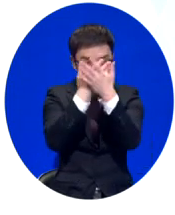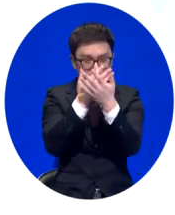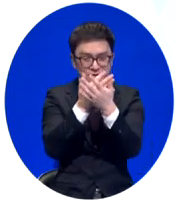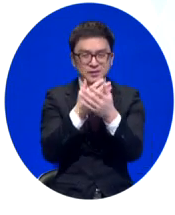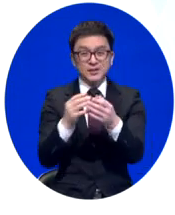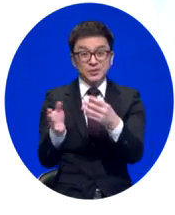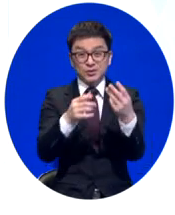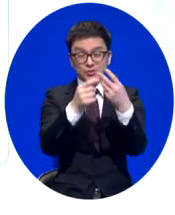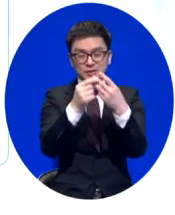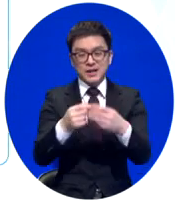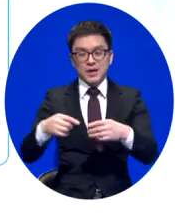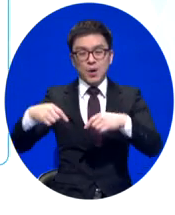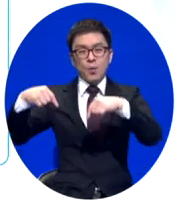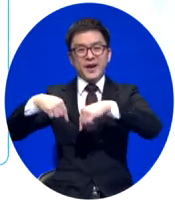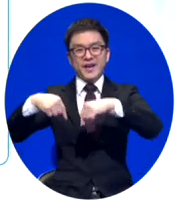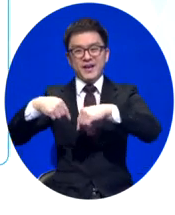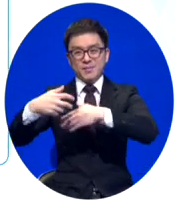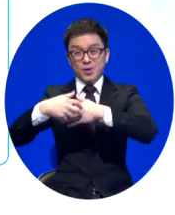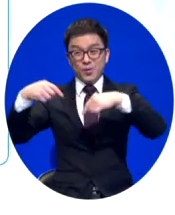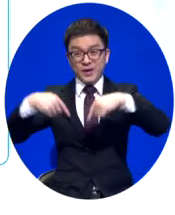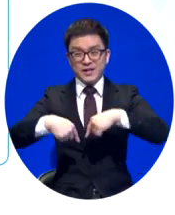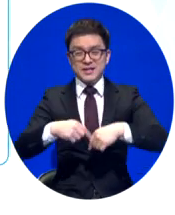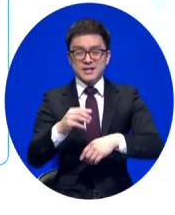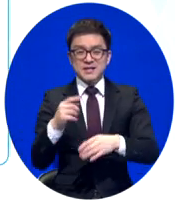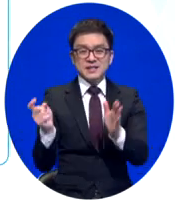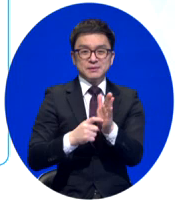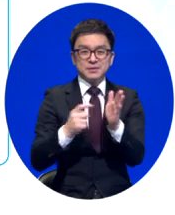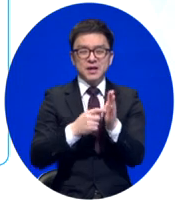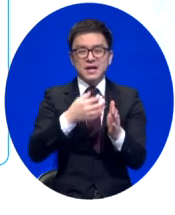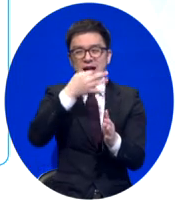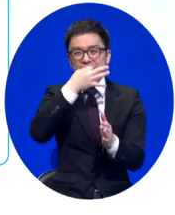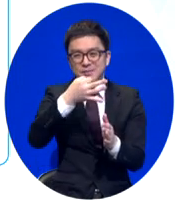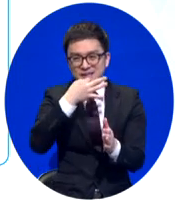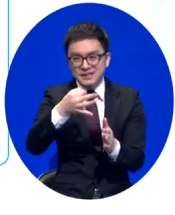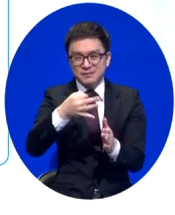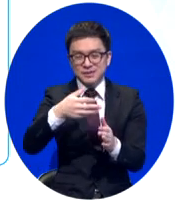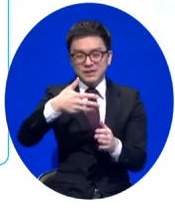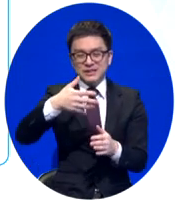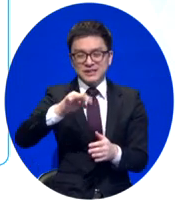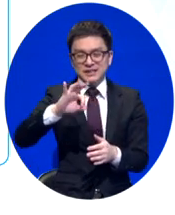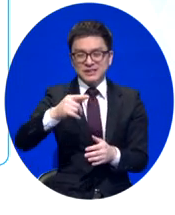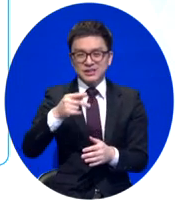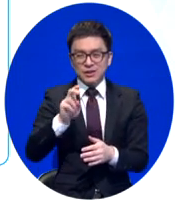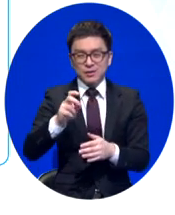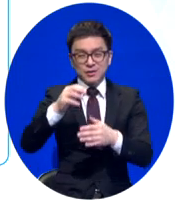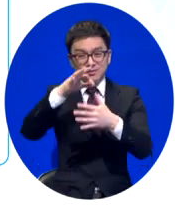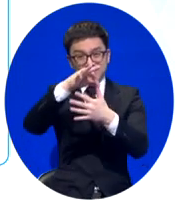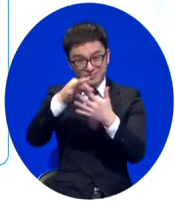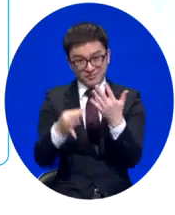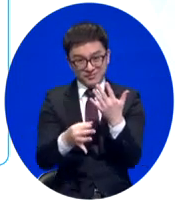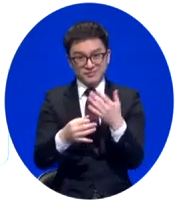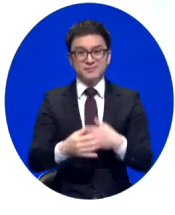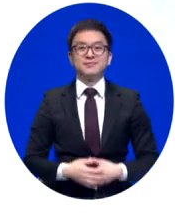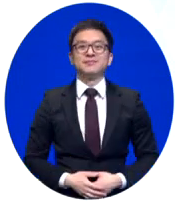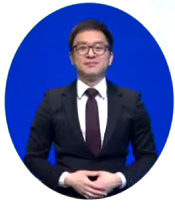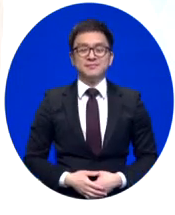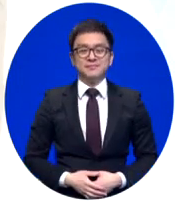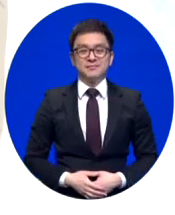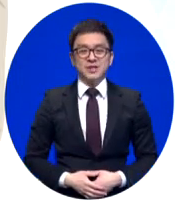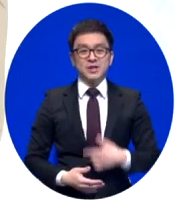외래 는 극성 기관지염과 치은염 치주질환 혈관 운동성 알레르기성 비염이 얻습니다